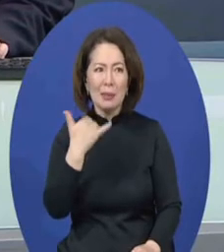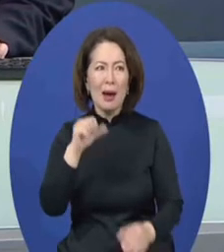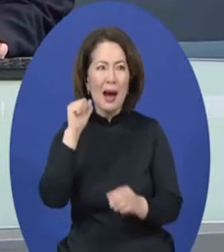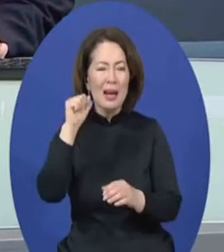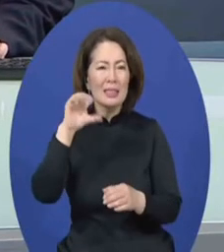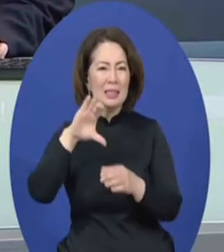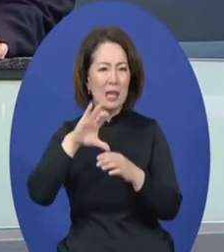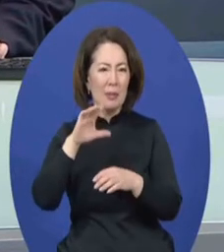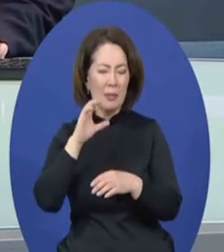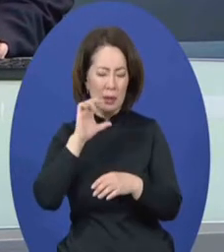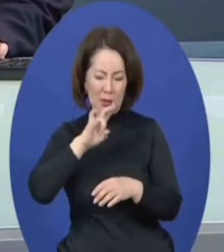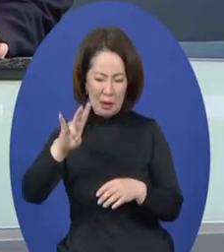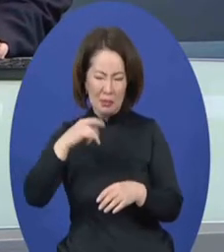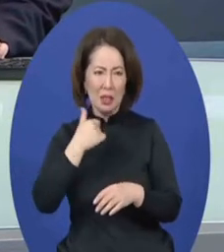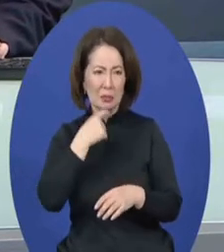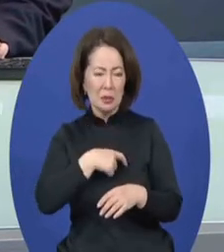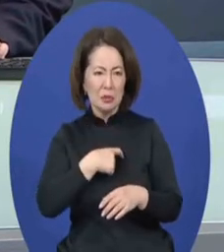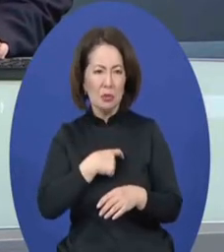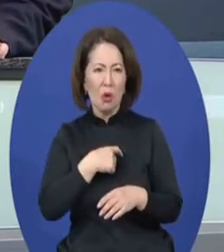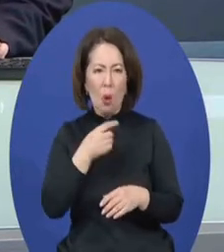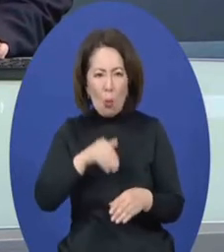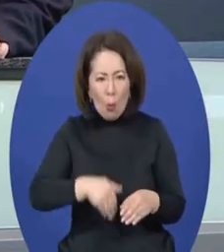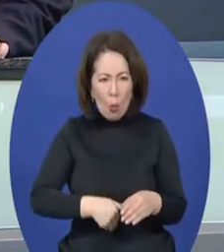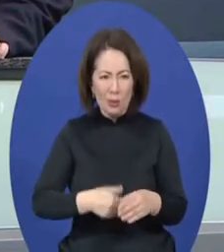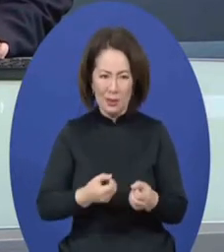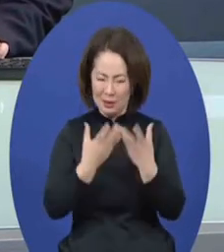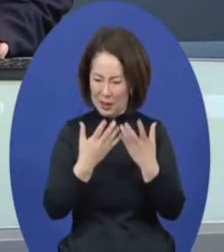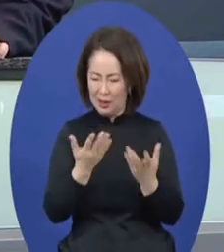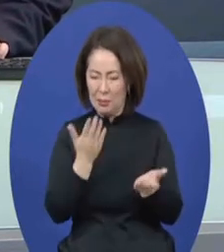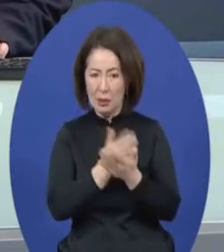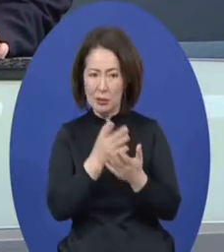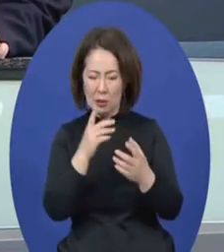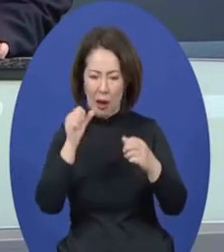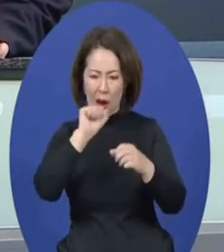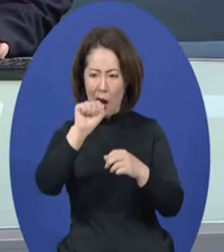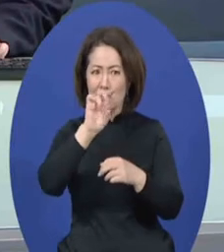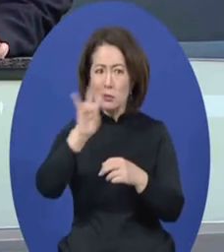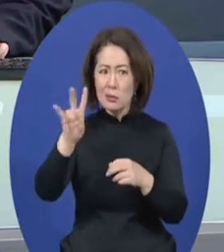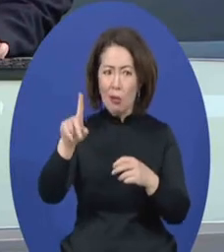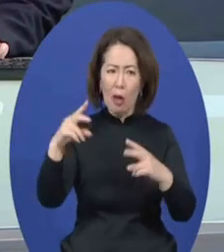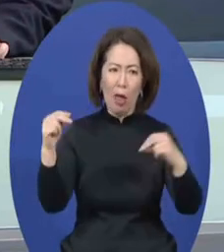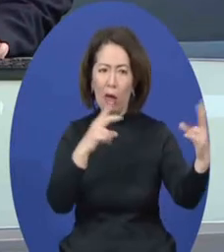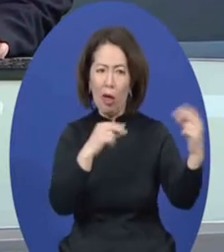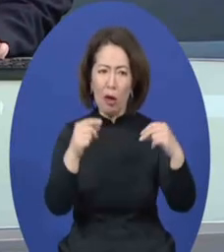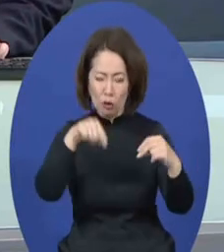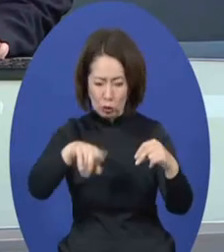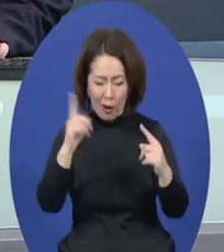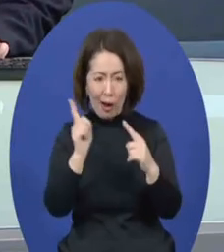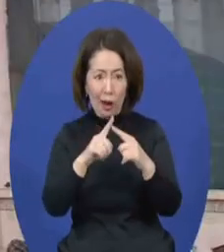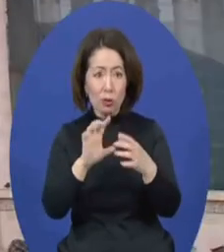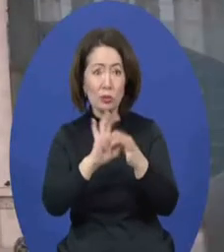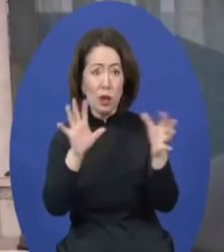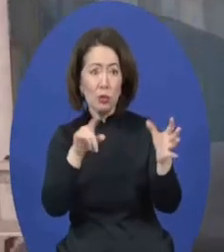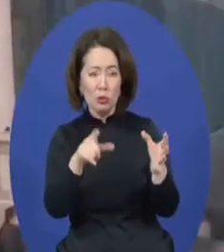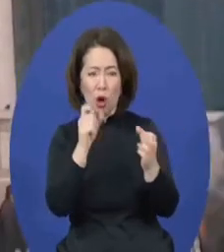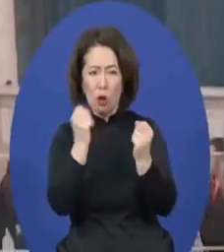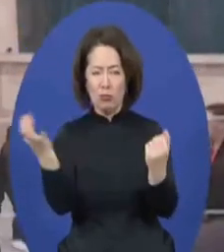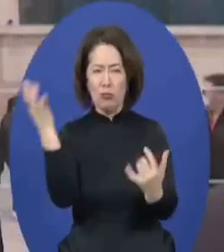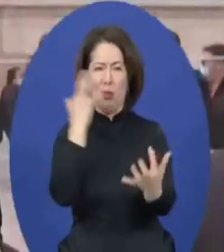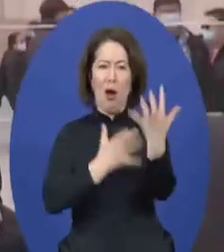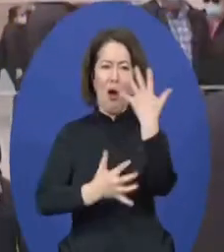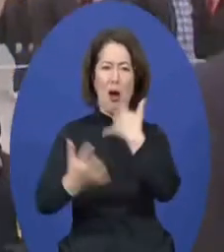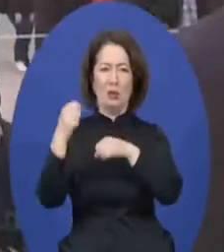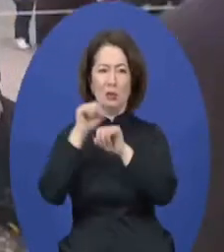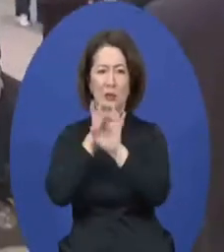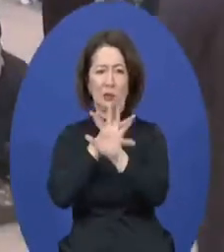өлсгөлэн зарлаад 4 хоног байгаа. Арчилсан намын дотоод зөрчилдөөнөөс үүссэн энэ нөхцөл байдал хатуу хөлөөрөө тавигдсан өнөөглөөнөөс эхлэн олон нийтийг хамарсан